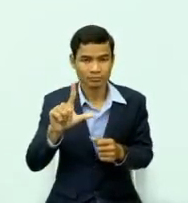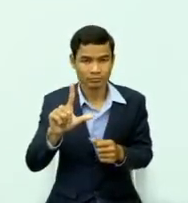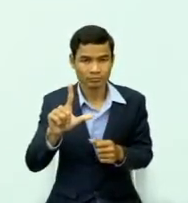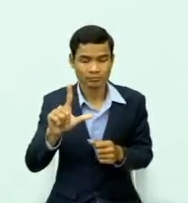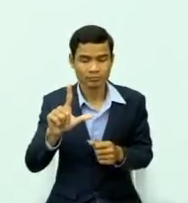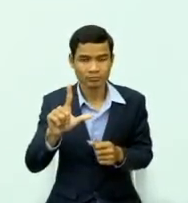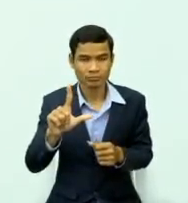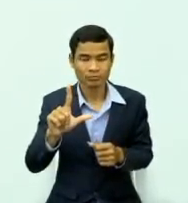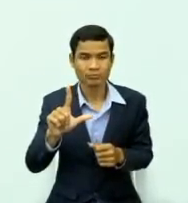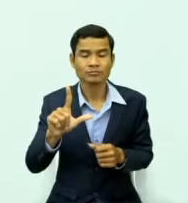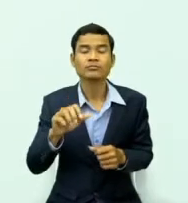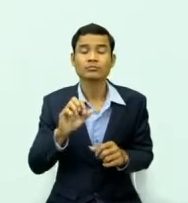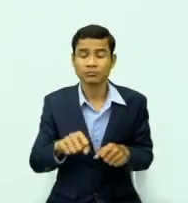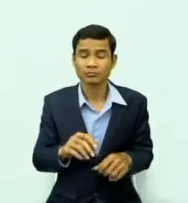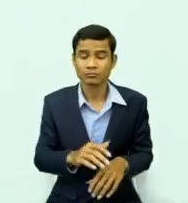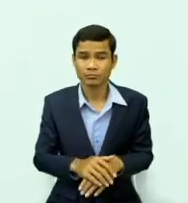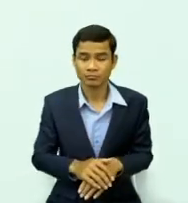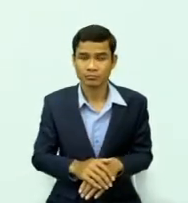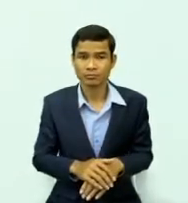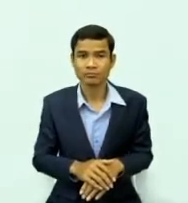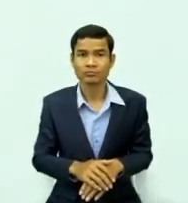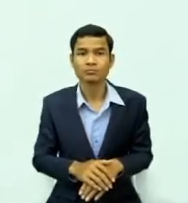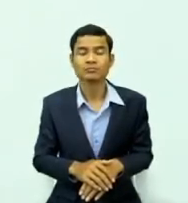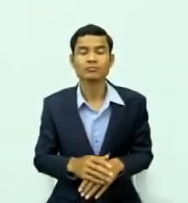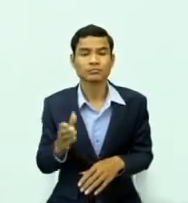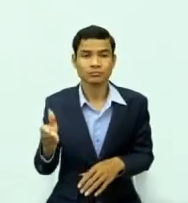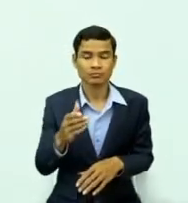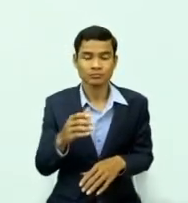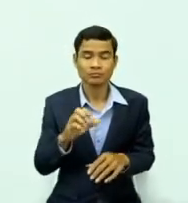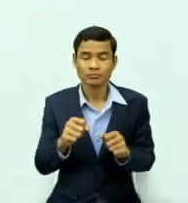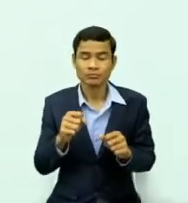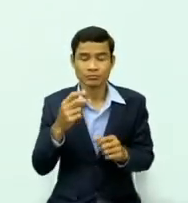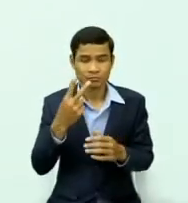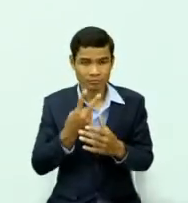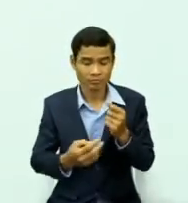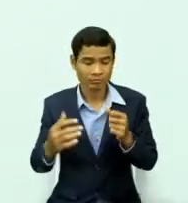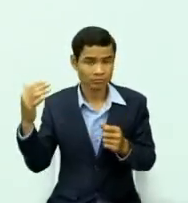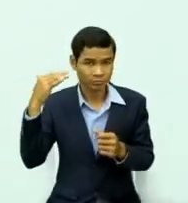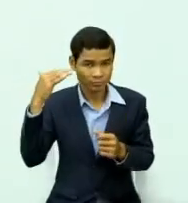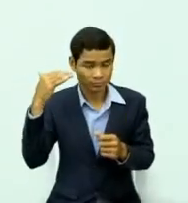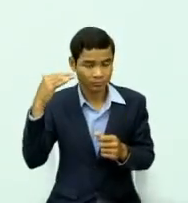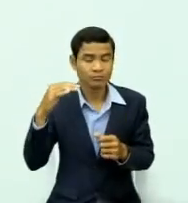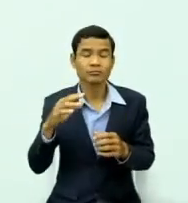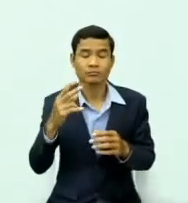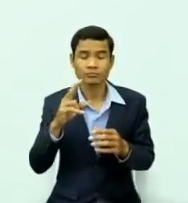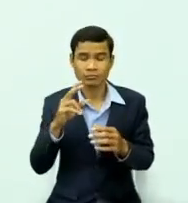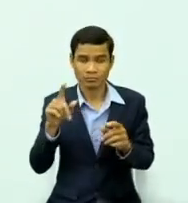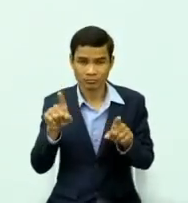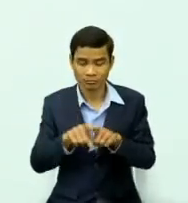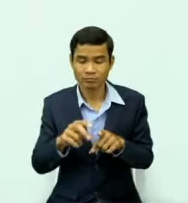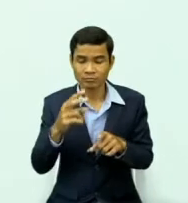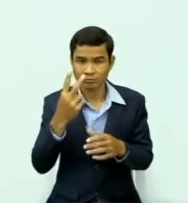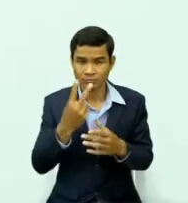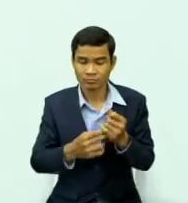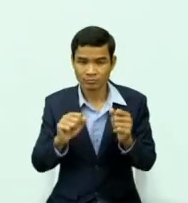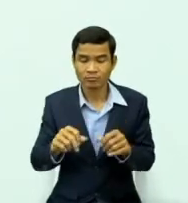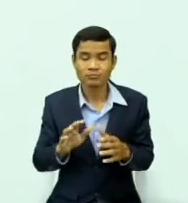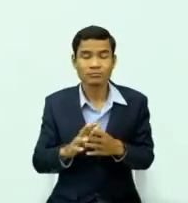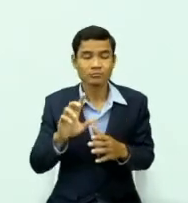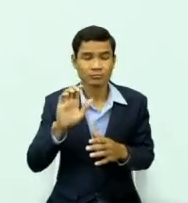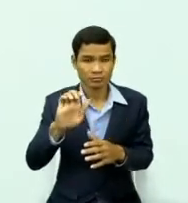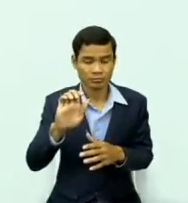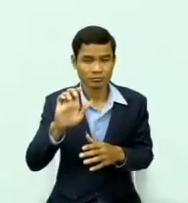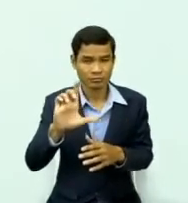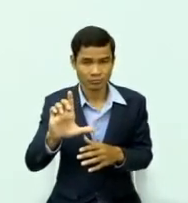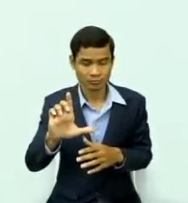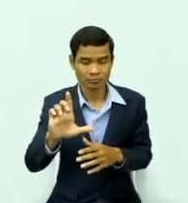nó chà để chân chân bàn sao cô hỏi chó chờ cho chồng này chó sao cô mùi nè đã con